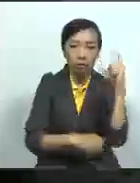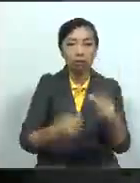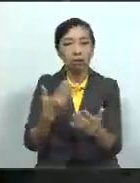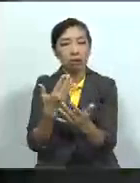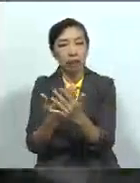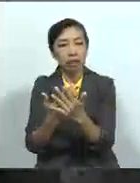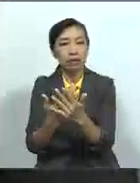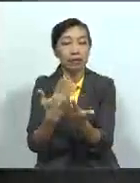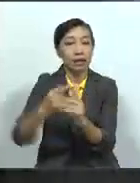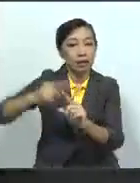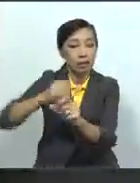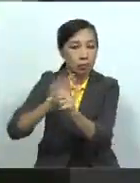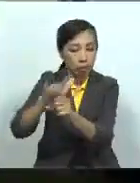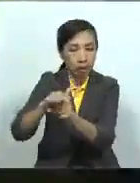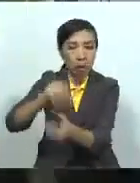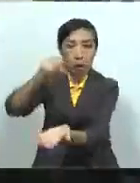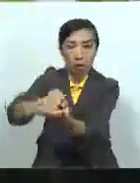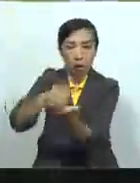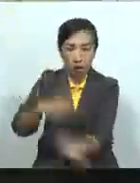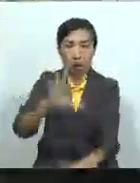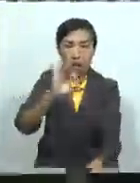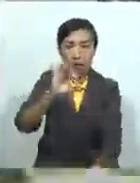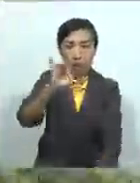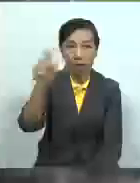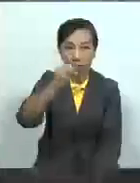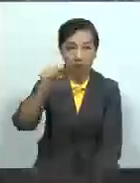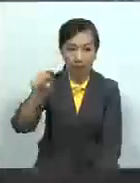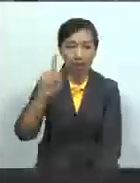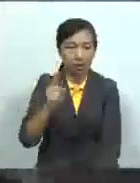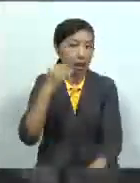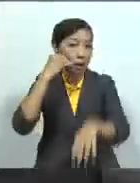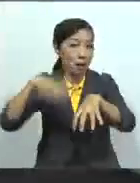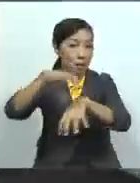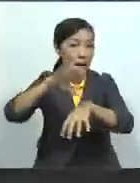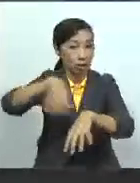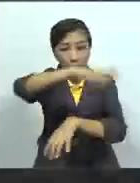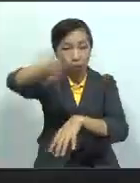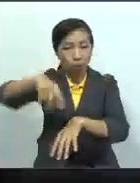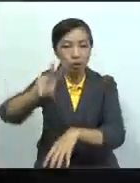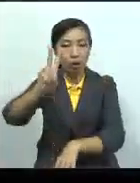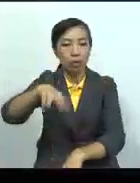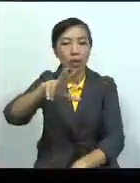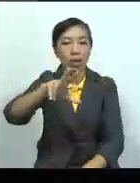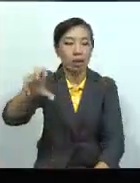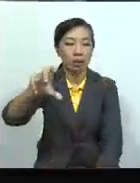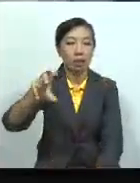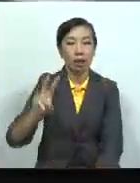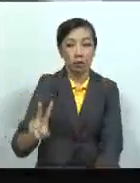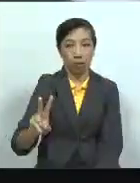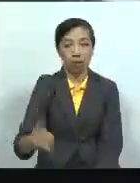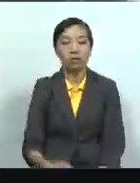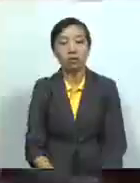เป็นอย่างมากมีผู้จองบ้านแล้วร้อยละ98ของจำนวนที่อยู่อาศัยทั้งหมด 2,302 ยูนิ